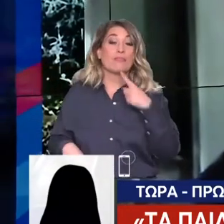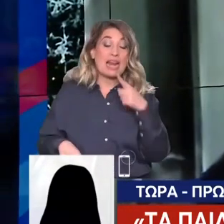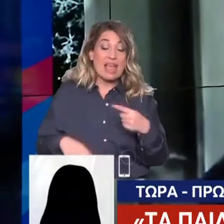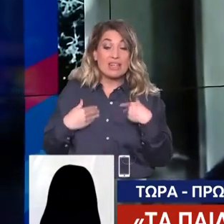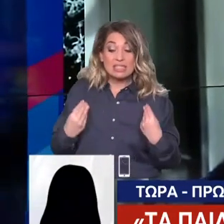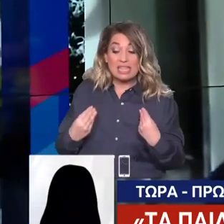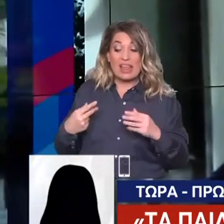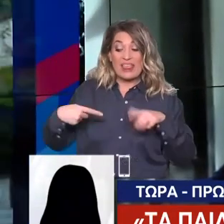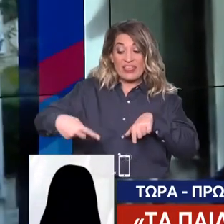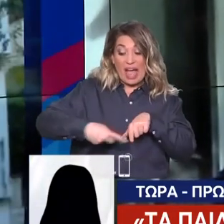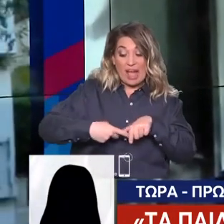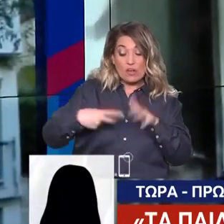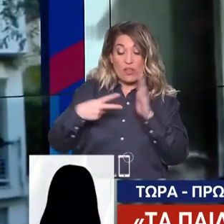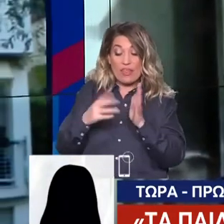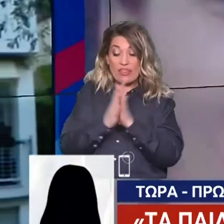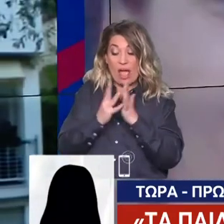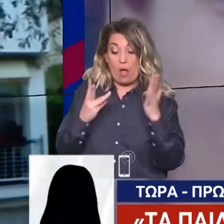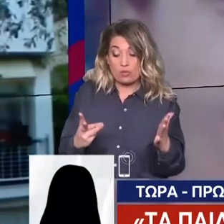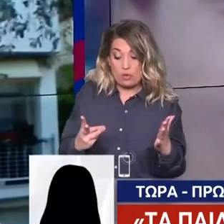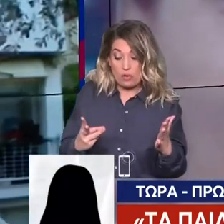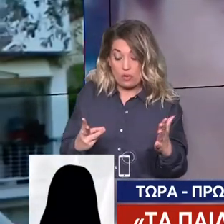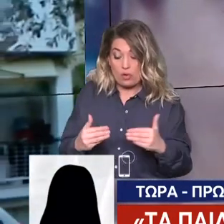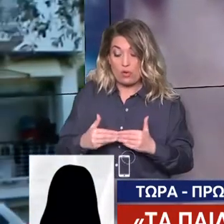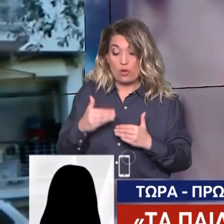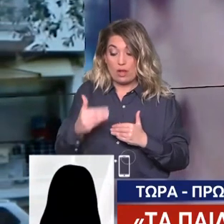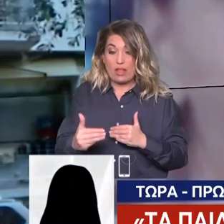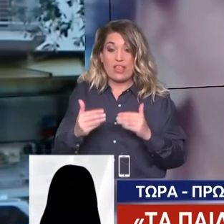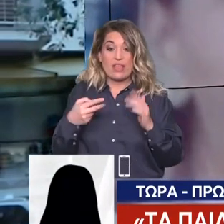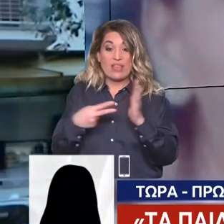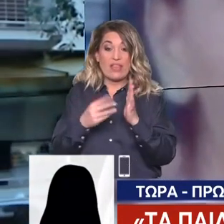18, ναι, το 19 εγώ ήμουνα έγκυος.